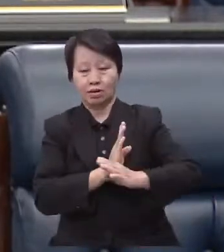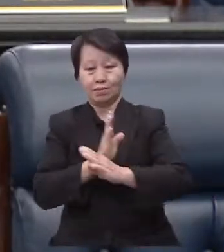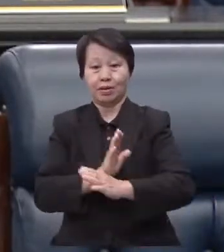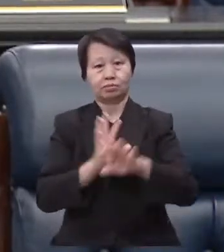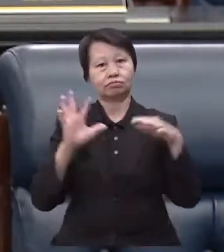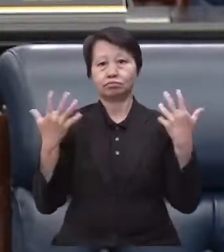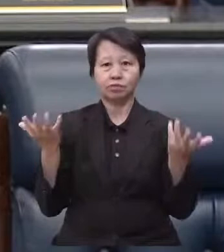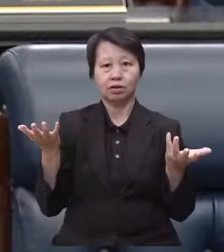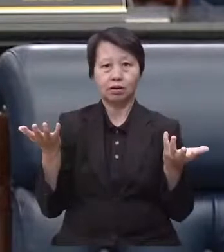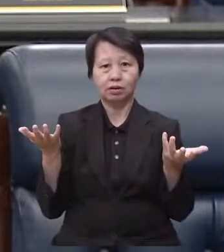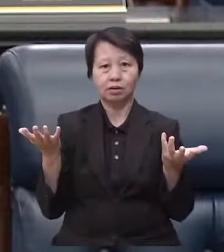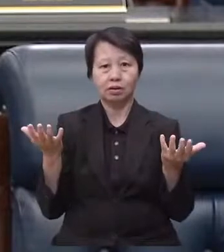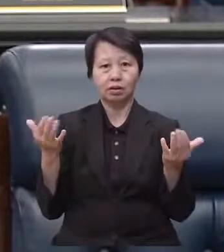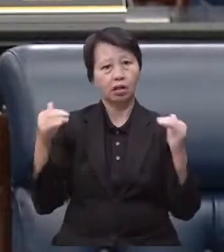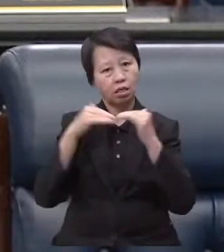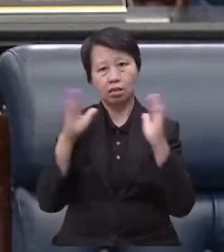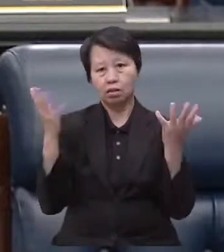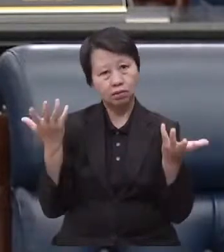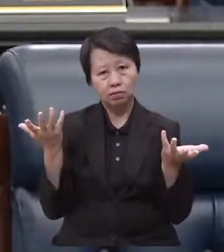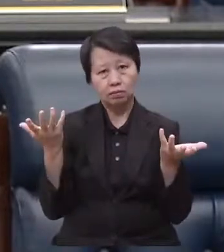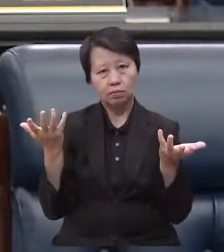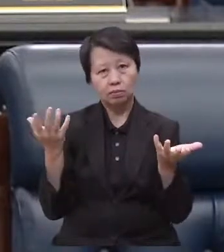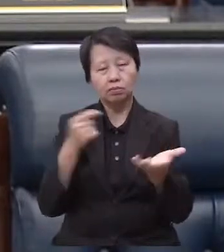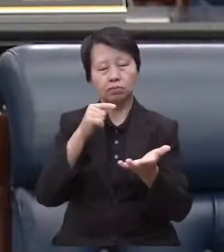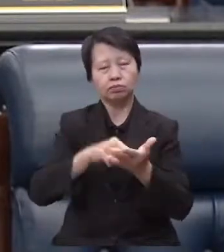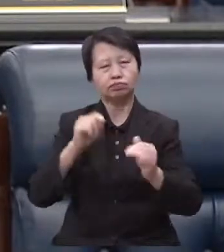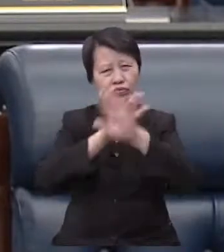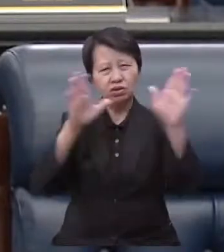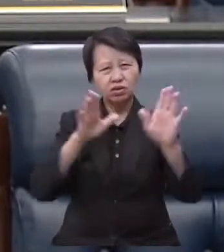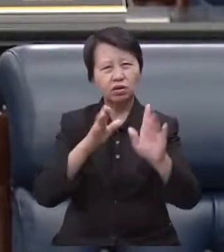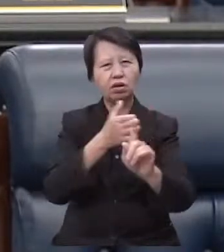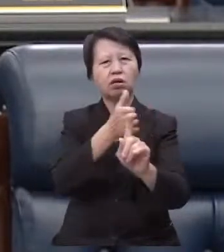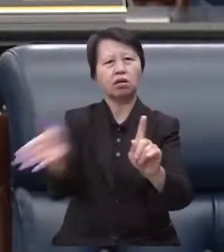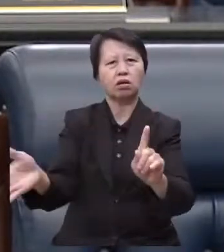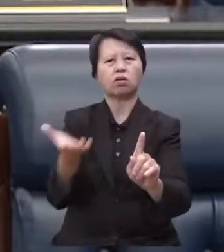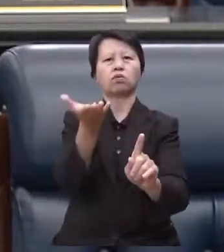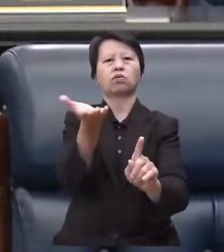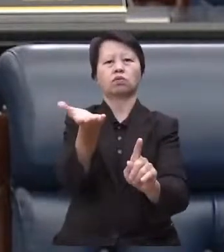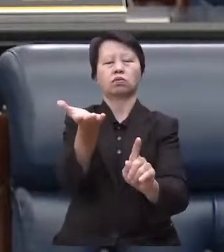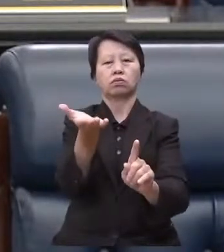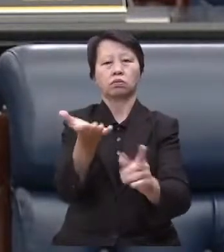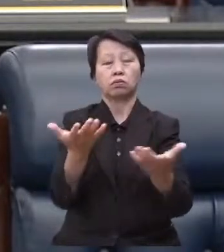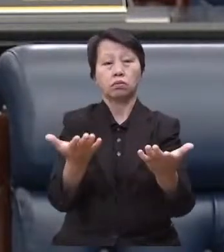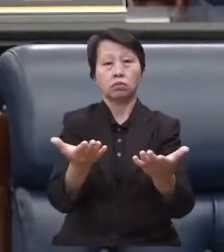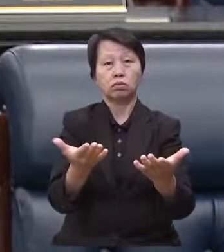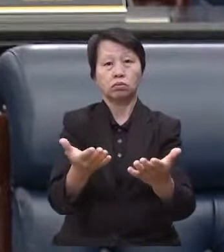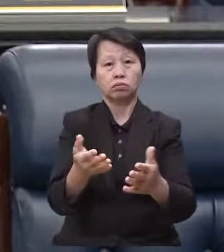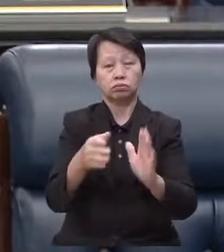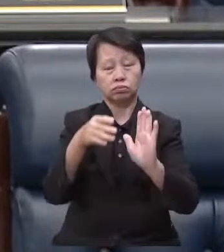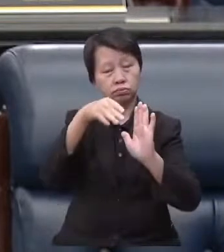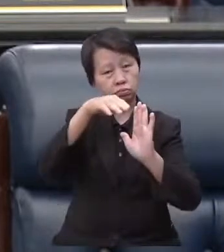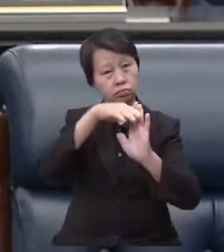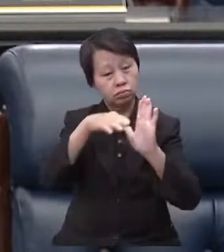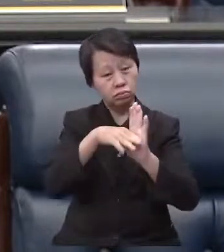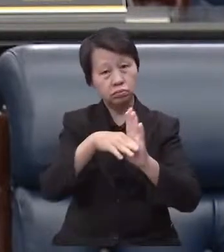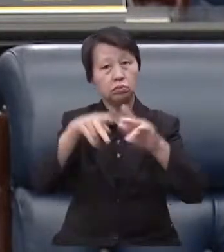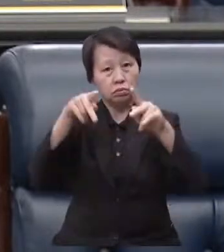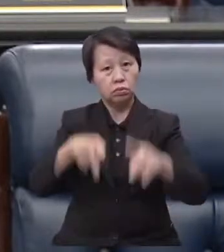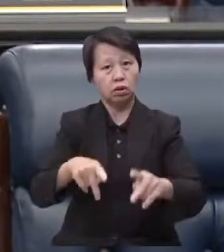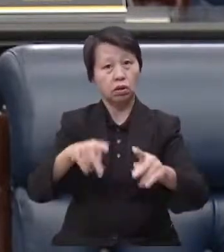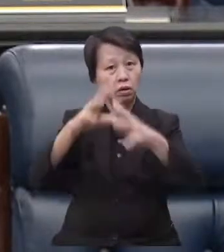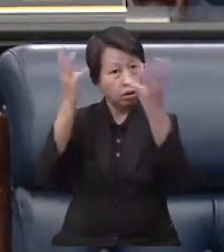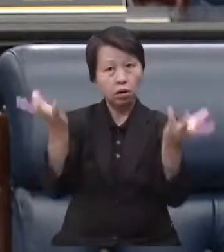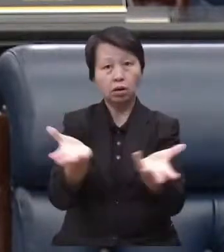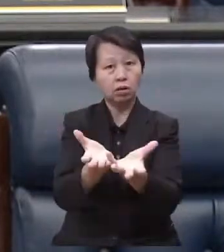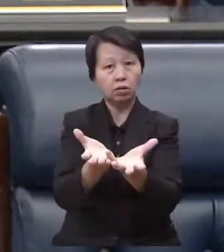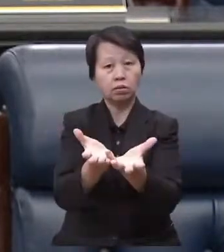maupun keadilan. Ini jelas menyimpang dengan prinsip kemanusiaan sejagat